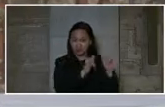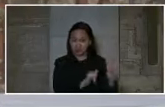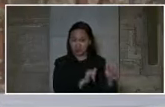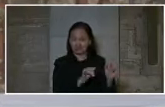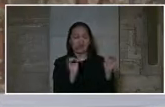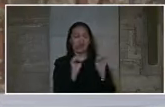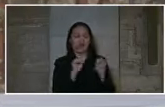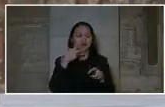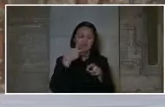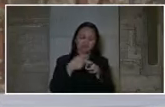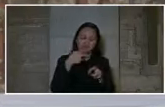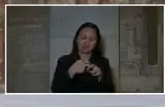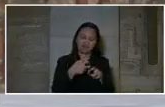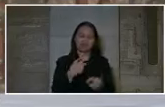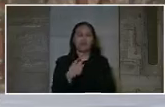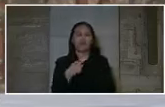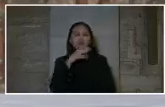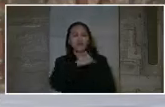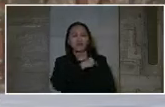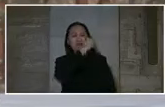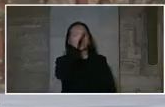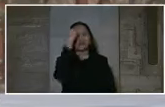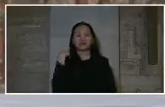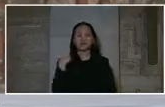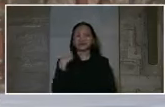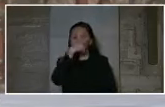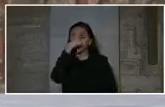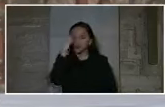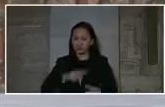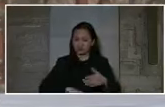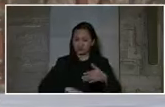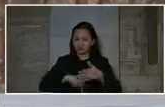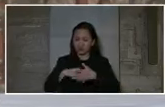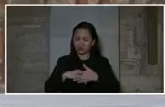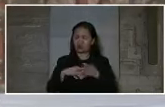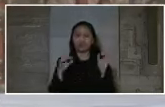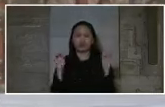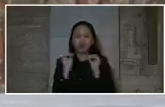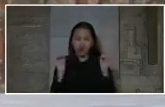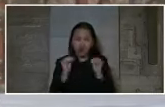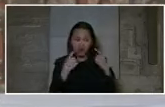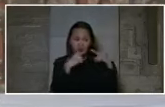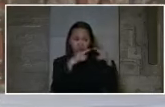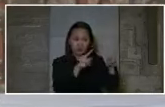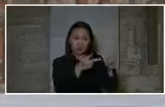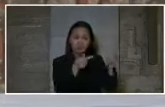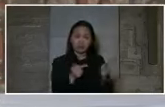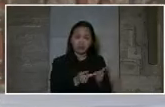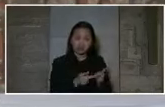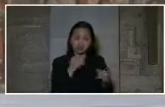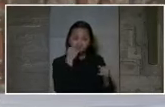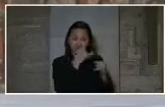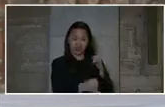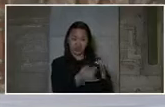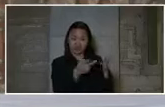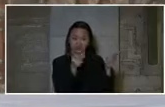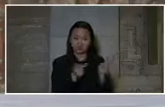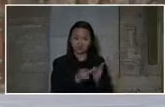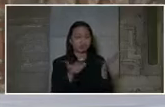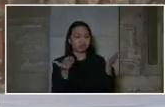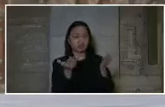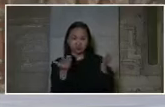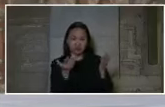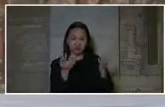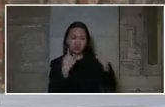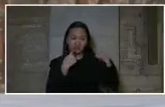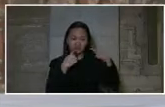Maria sapagkat siya'y kagampan at wala silang mapuntahan. Hangga sa bandang huli, kinakailangan na